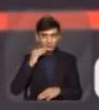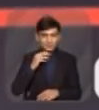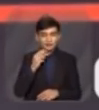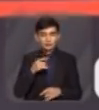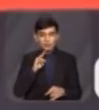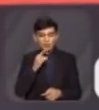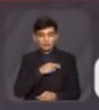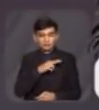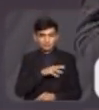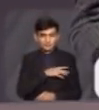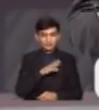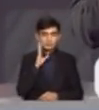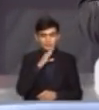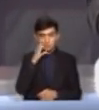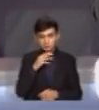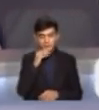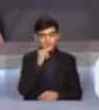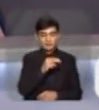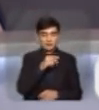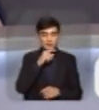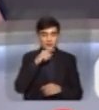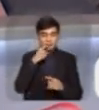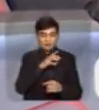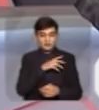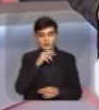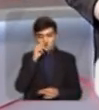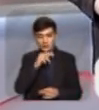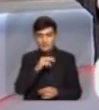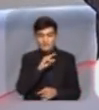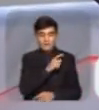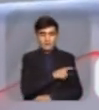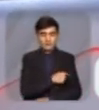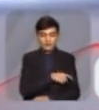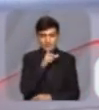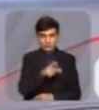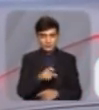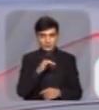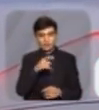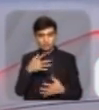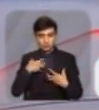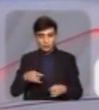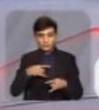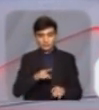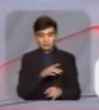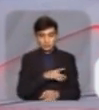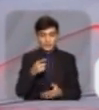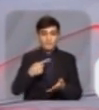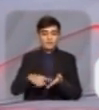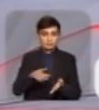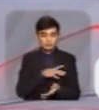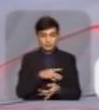маленького Андрюши Рогозина родители винят врачей. По словам папы, малыш родился здоровым. Это подтверждает и выписка из